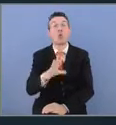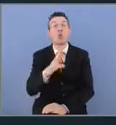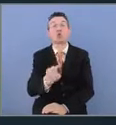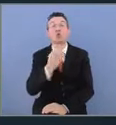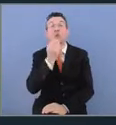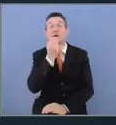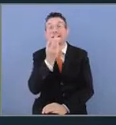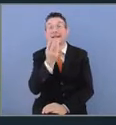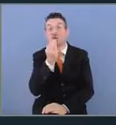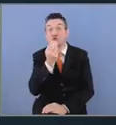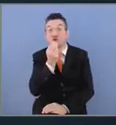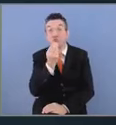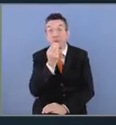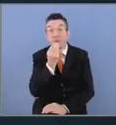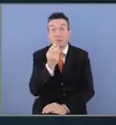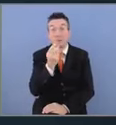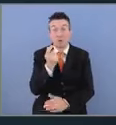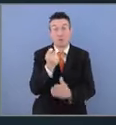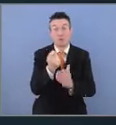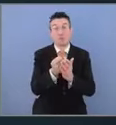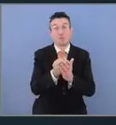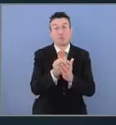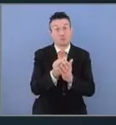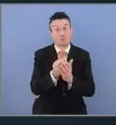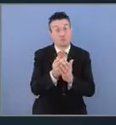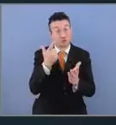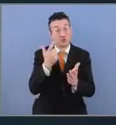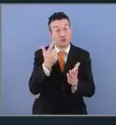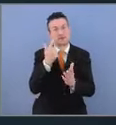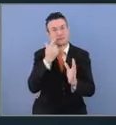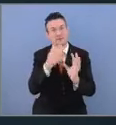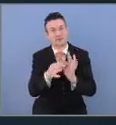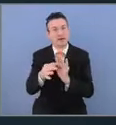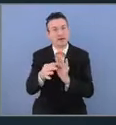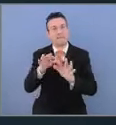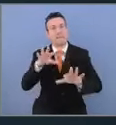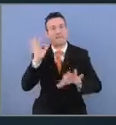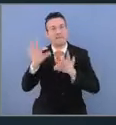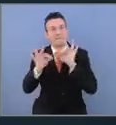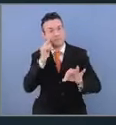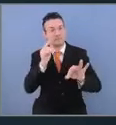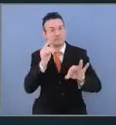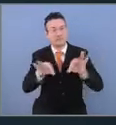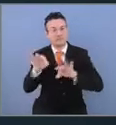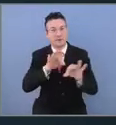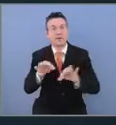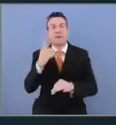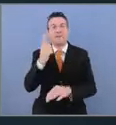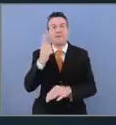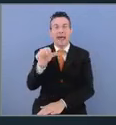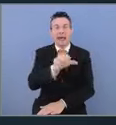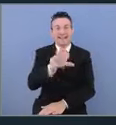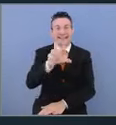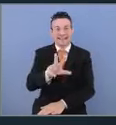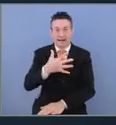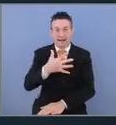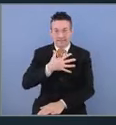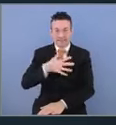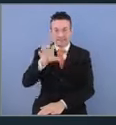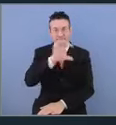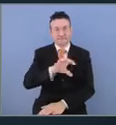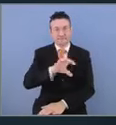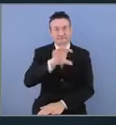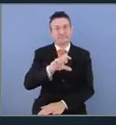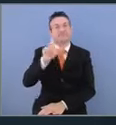forte anche dalle nostre politiche, dalle nostre strategie rispetto alle specializzazioni intelligenti della nostra regione, ma che deve anche cambiare anche